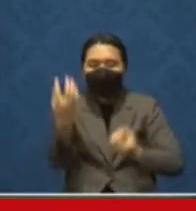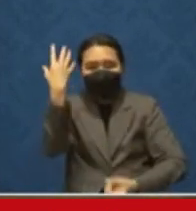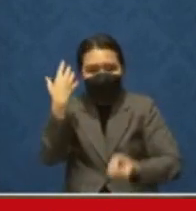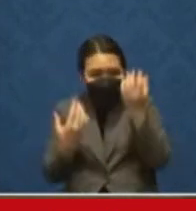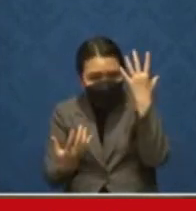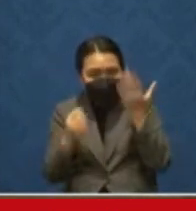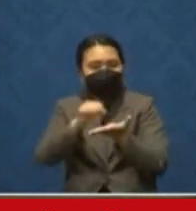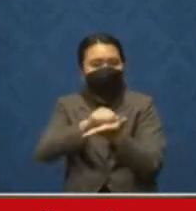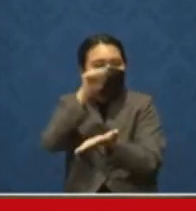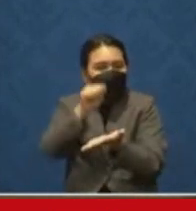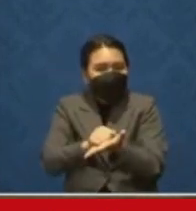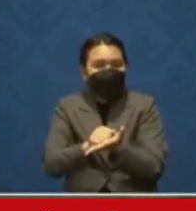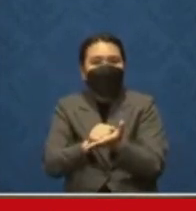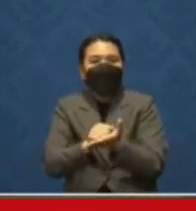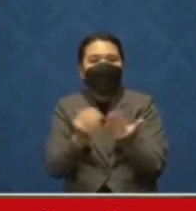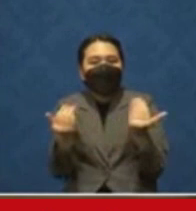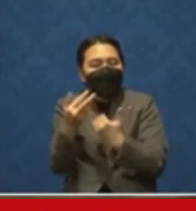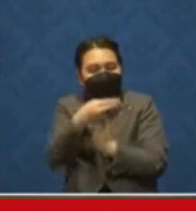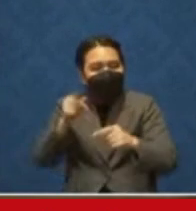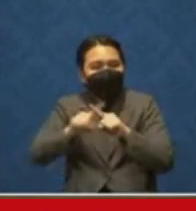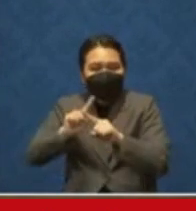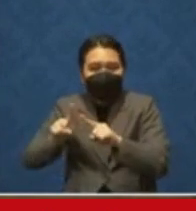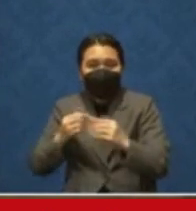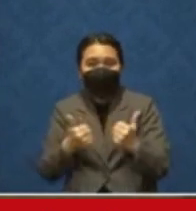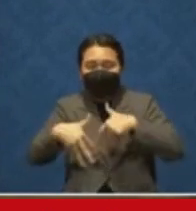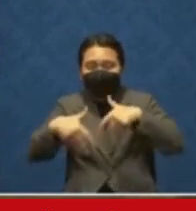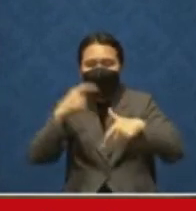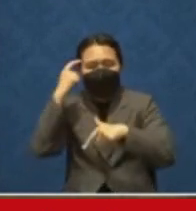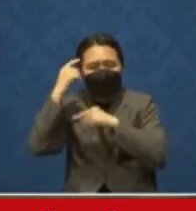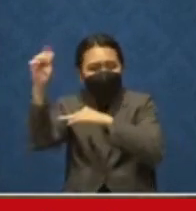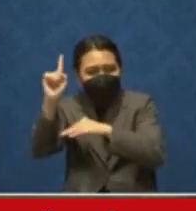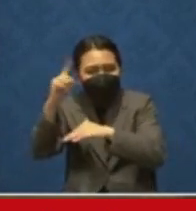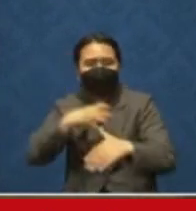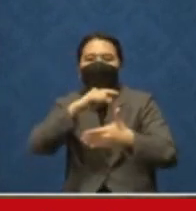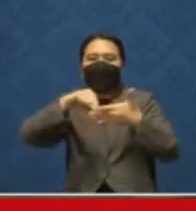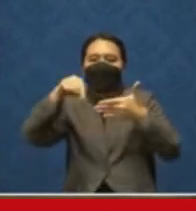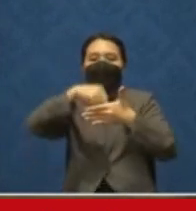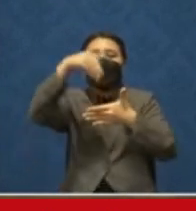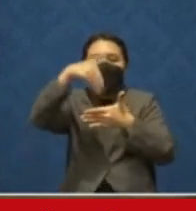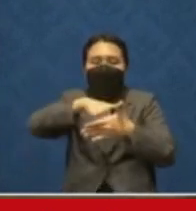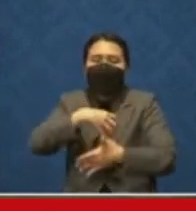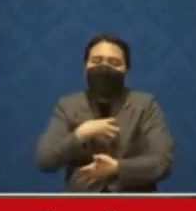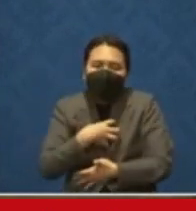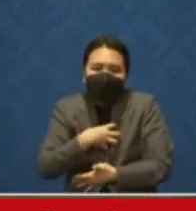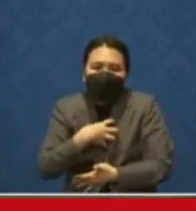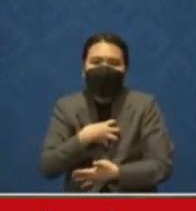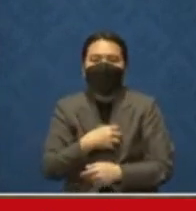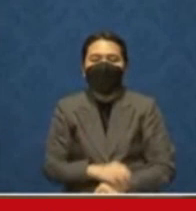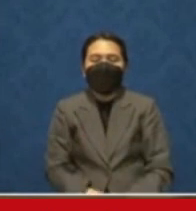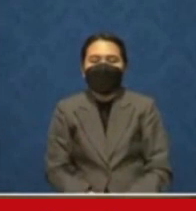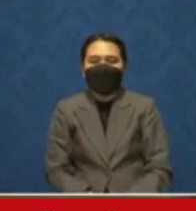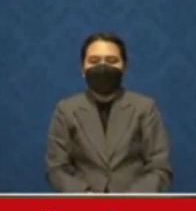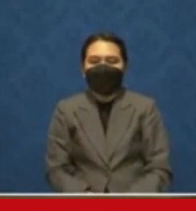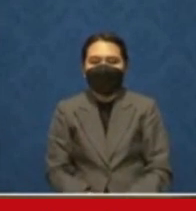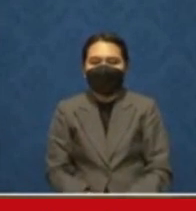มันก็รีบดีความหวังเขาไม่มีอะไรหรอกอย่าหวังกับไล่กับหน้าหวังกับ Rค้าขายหวังกับอนาคตลูกหลาน